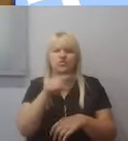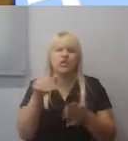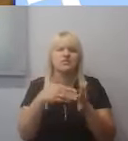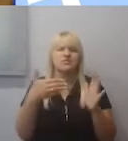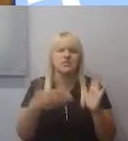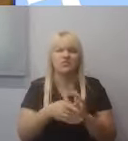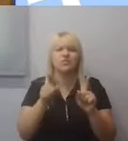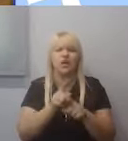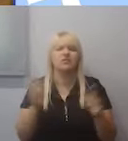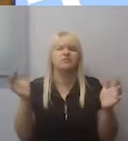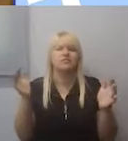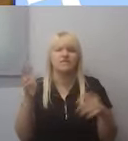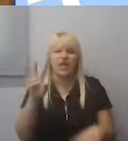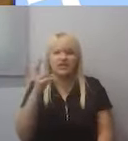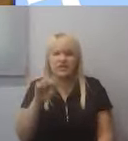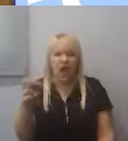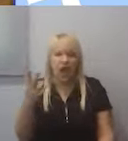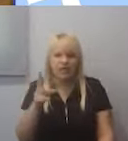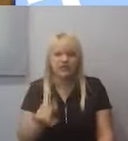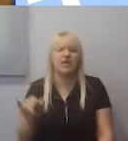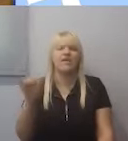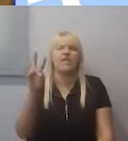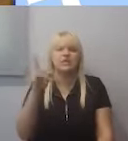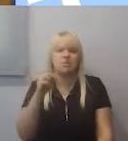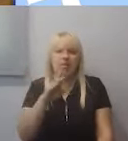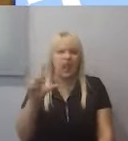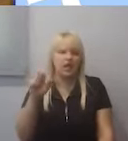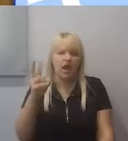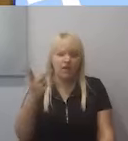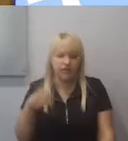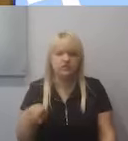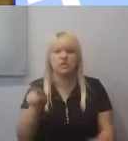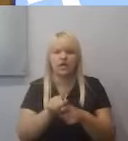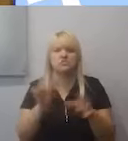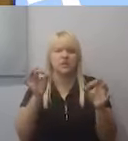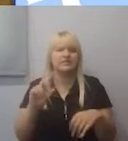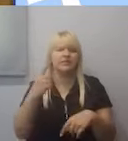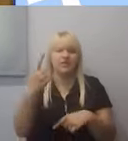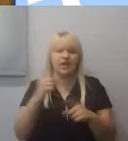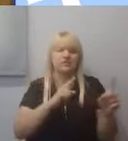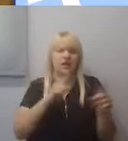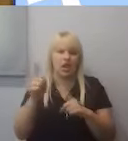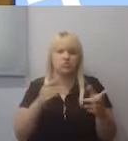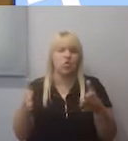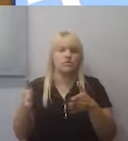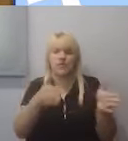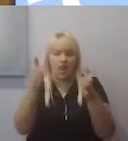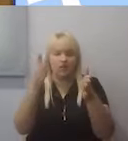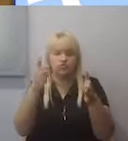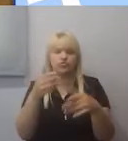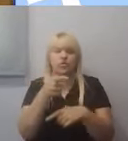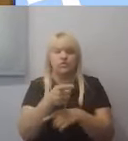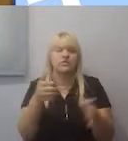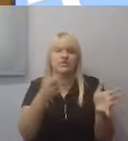vecāķiem un vecvilngrāviem ir pēc būtības viens tikai transporta ceļš kurš ir vēl pie tam